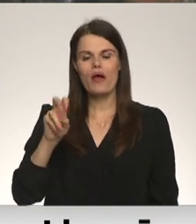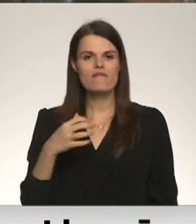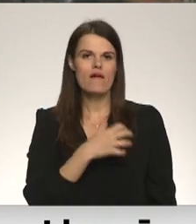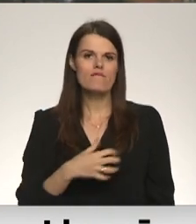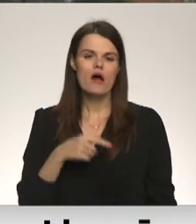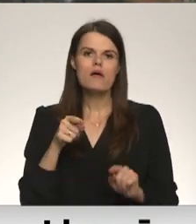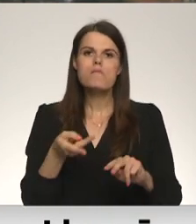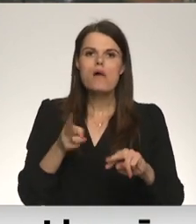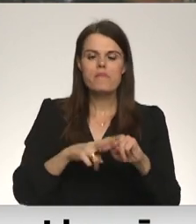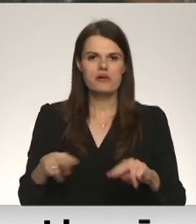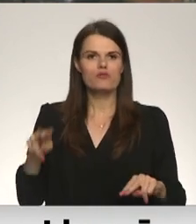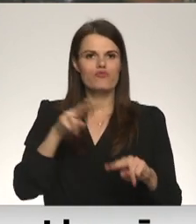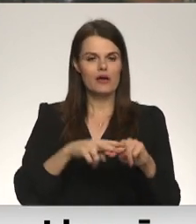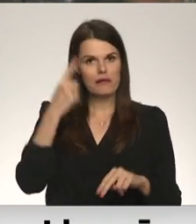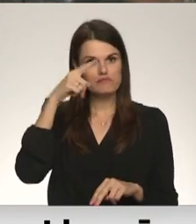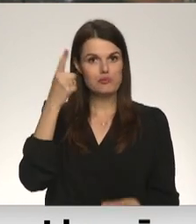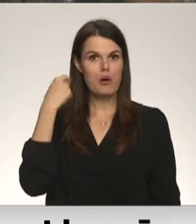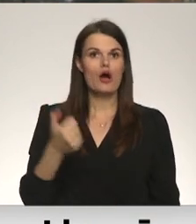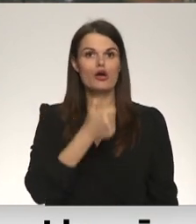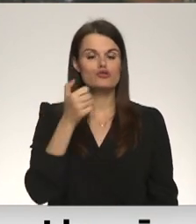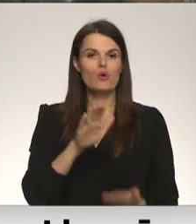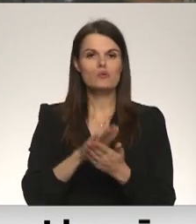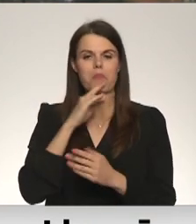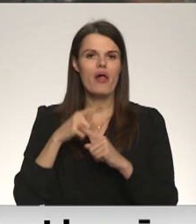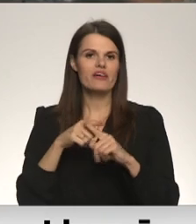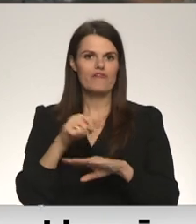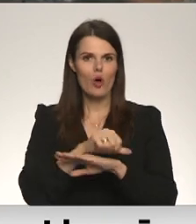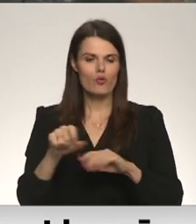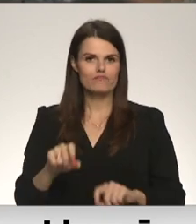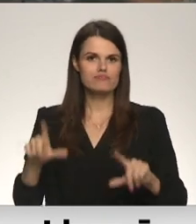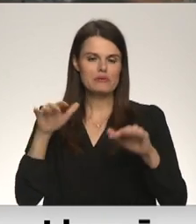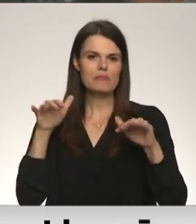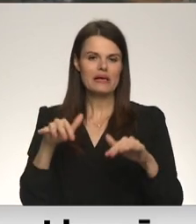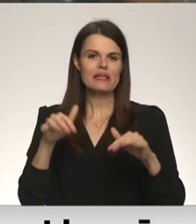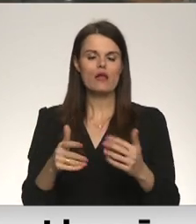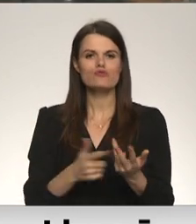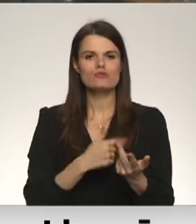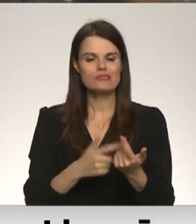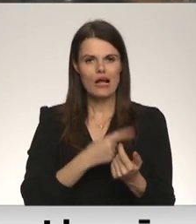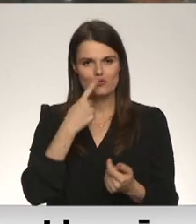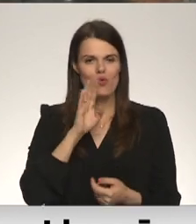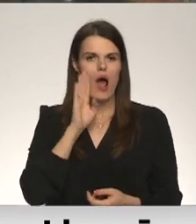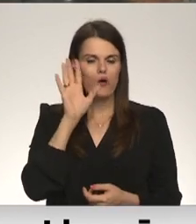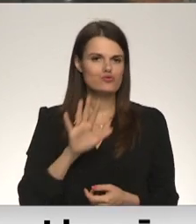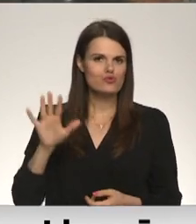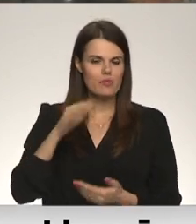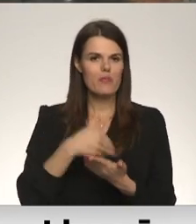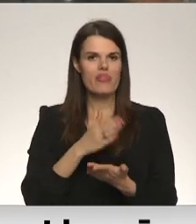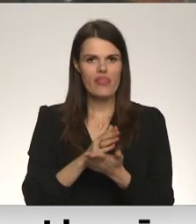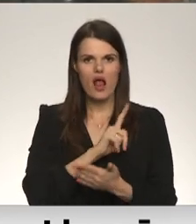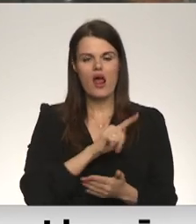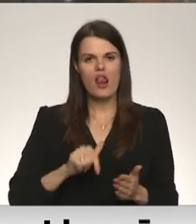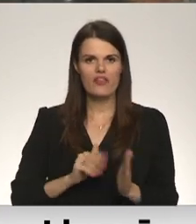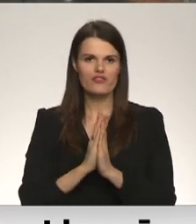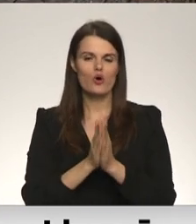šādu papildu vietas radās pērn, kad uz Baltkrievijas robežas pieauga migrantu skaits no austrumiem. Daļa no viņiem Latvijā lūdza arī